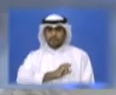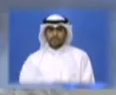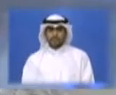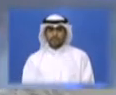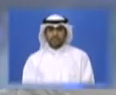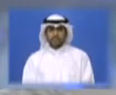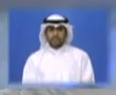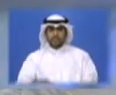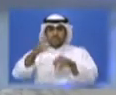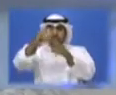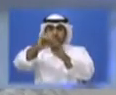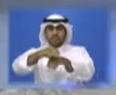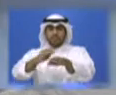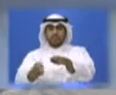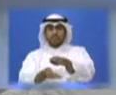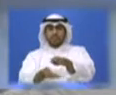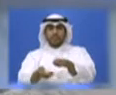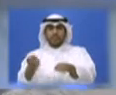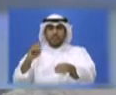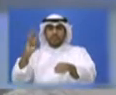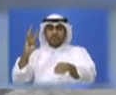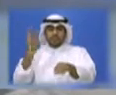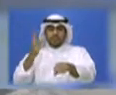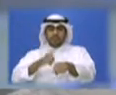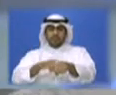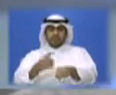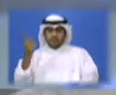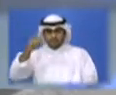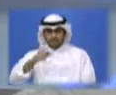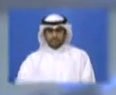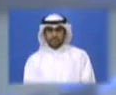81، وسيوارى جثمانه الثرى بعد صلاة عصر غد.